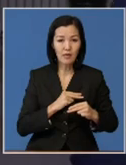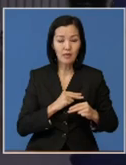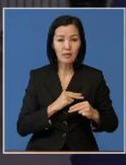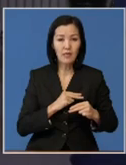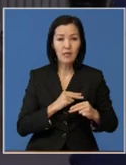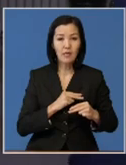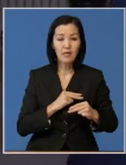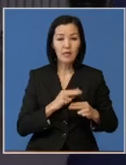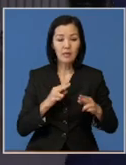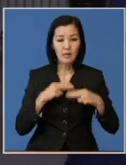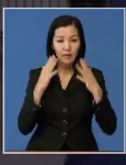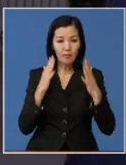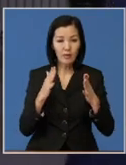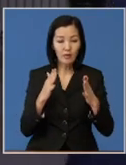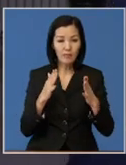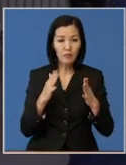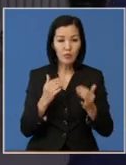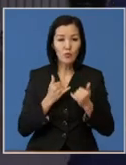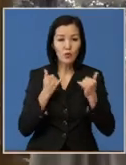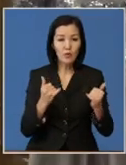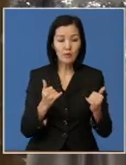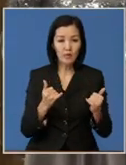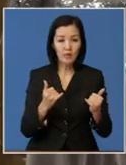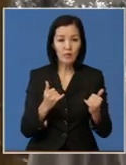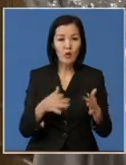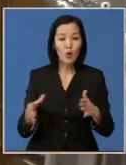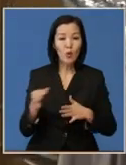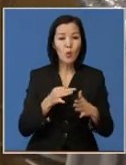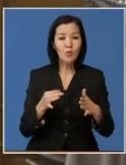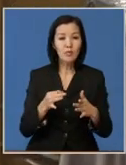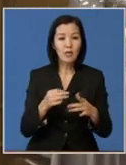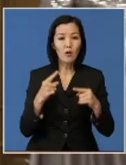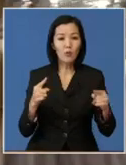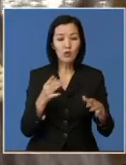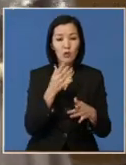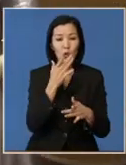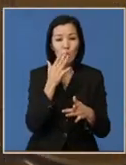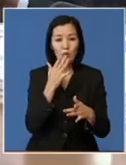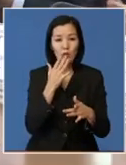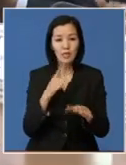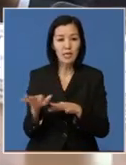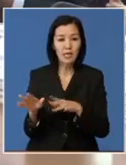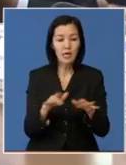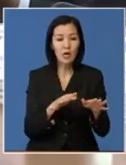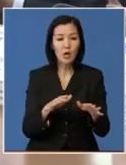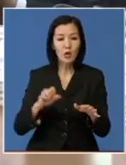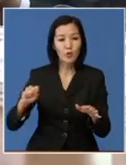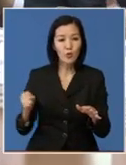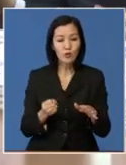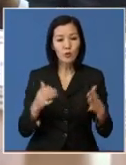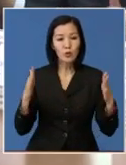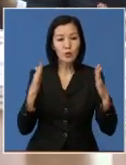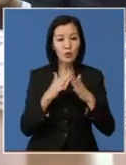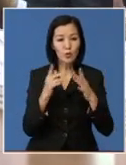өзі еленіп жатқаны мен үшін бүгін үлкен мәртебе. Облыстағы өзге ұлт өкілдерінің басын қосып игістерге ұйытқы болған достық үйінің құрылғанына 10